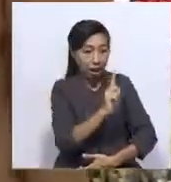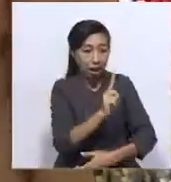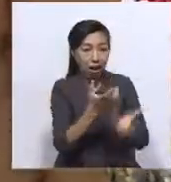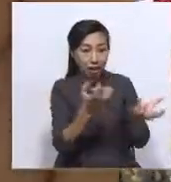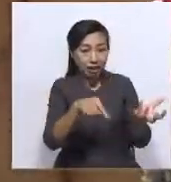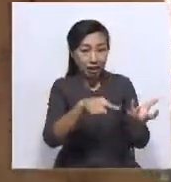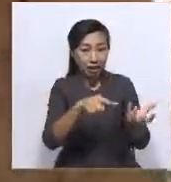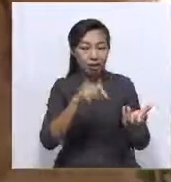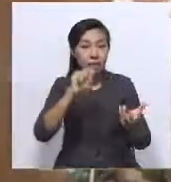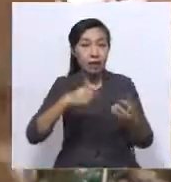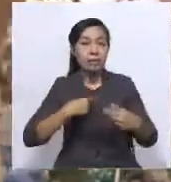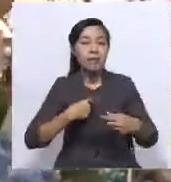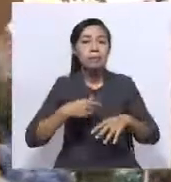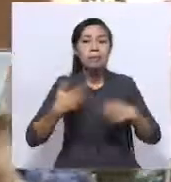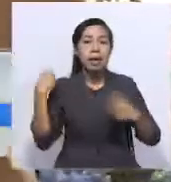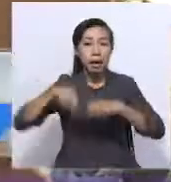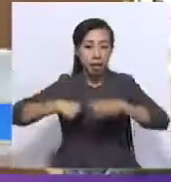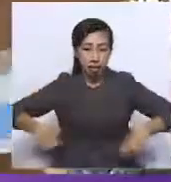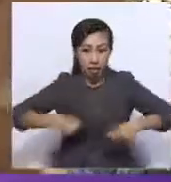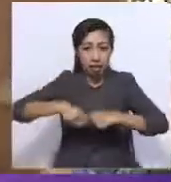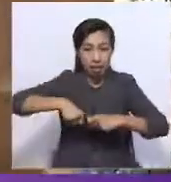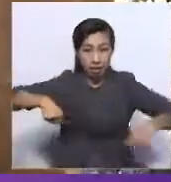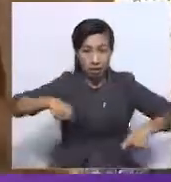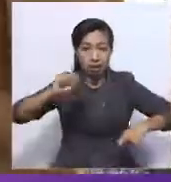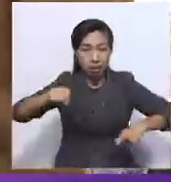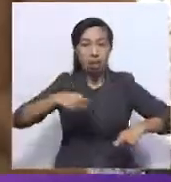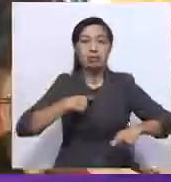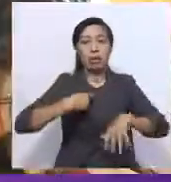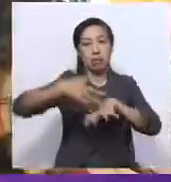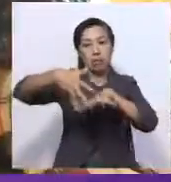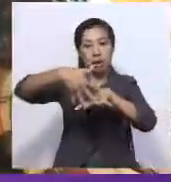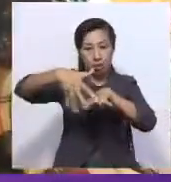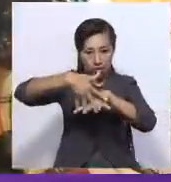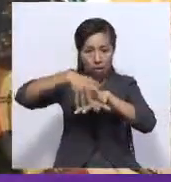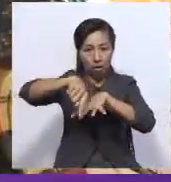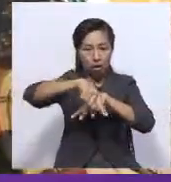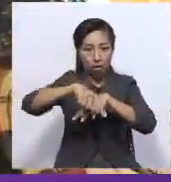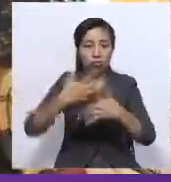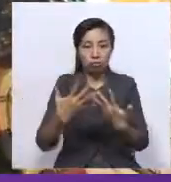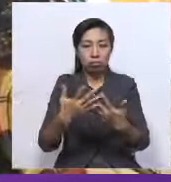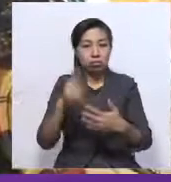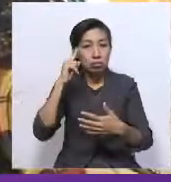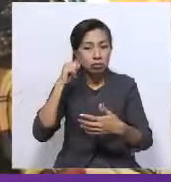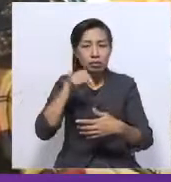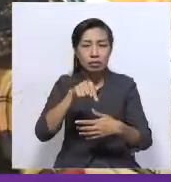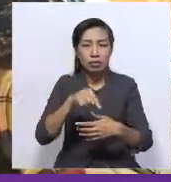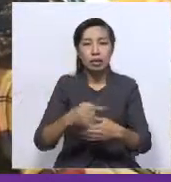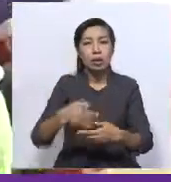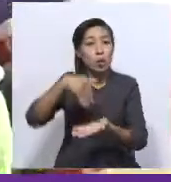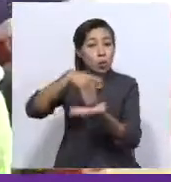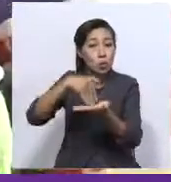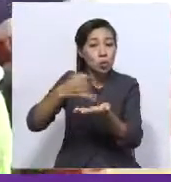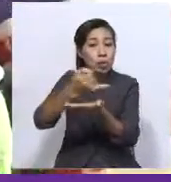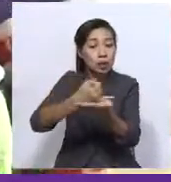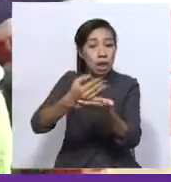ยนะคุณผู้ชมอันนี้เป็นผ้าขาวม้า ใช่ค่ะผ้าขาวม้านี่จะเป็นผ้าทอมือนะคะเป็นผ้าพายซึ่งของศิลปาชีพเนี่ยจะยาวเป็นพิเศ